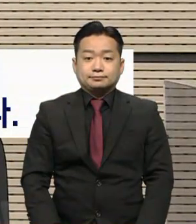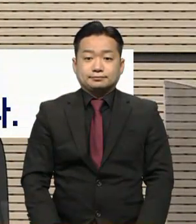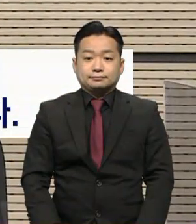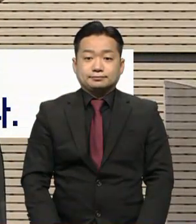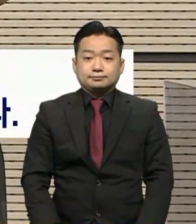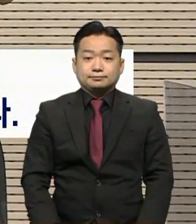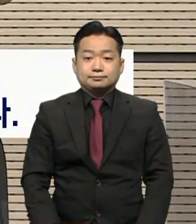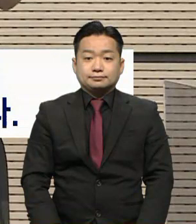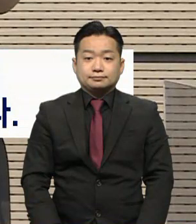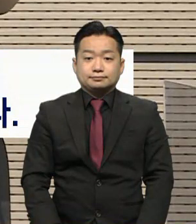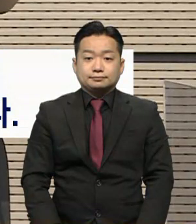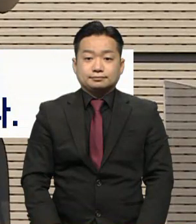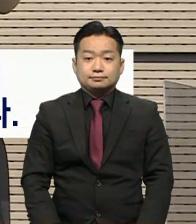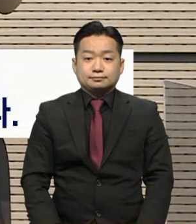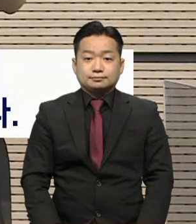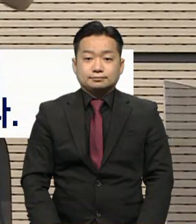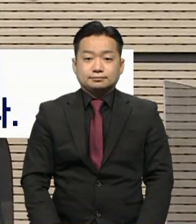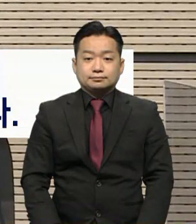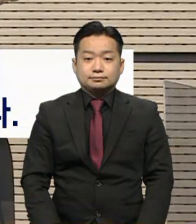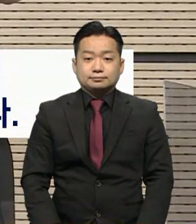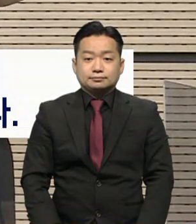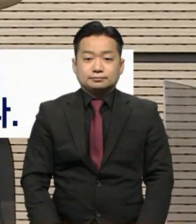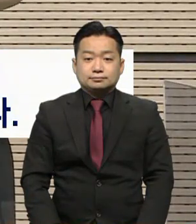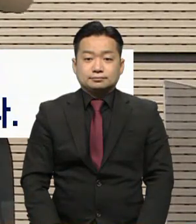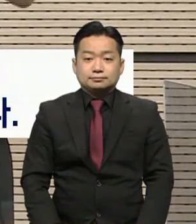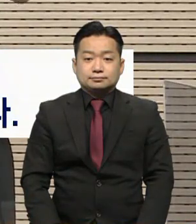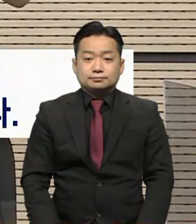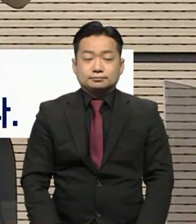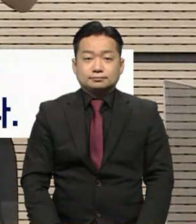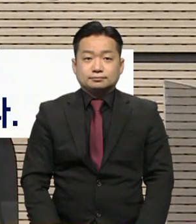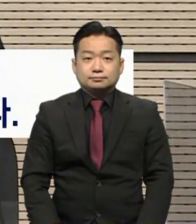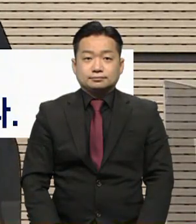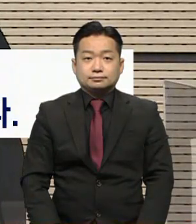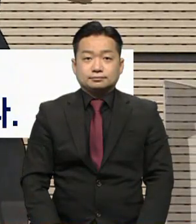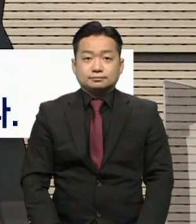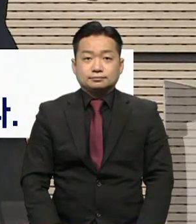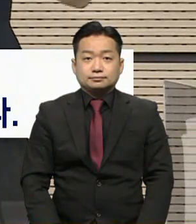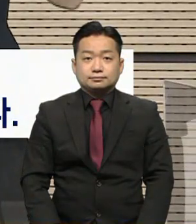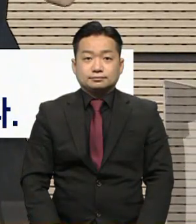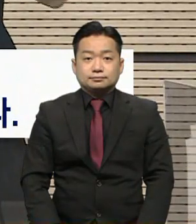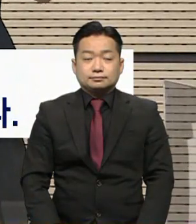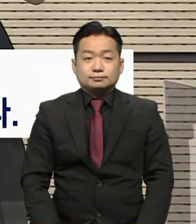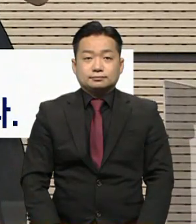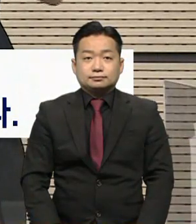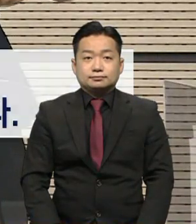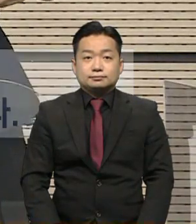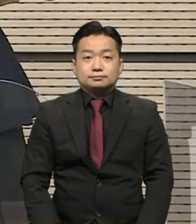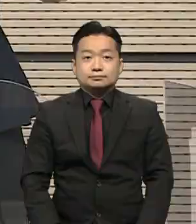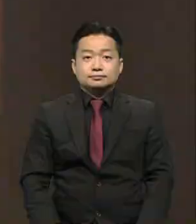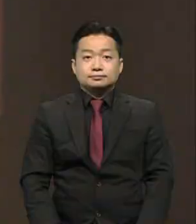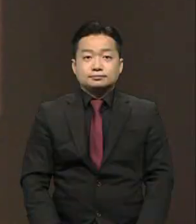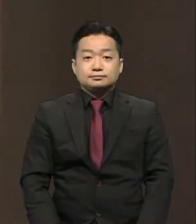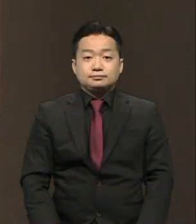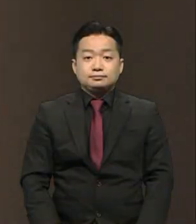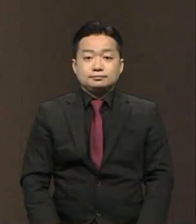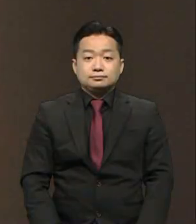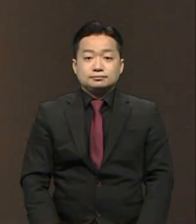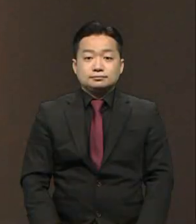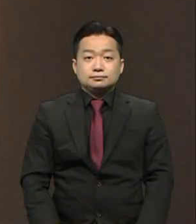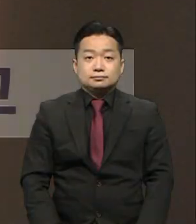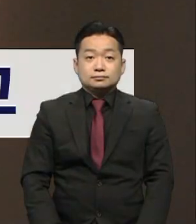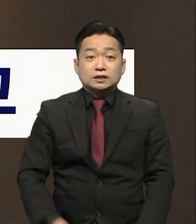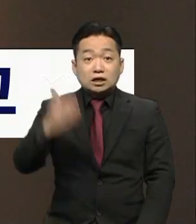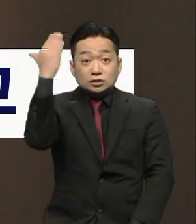있으며 권역별 공동 대응을 하는 가운데 필요시 추가로 병상 확보를 추진할 예정입니다. 청주의